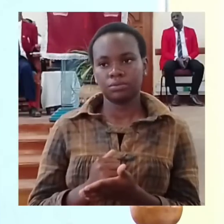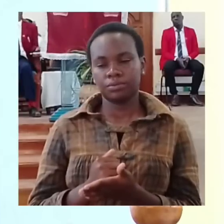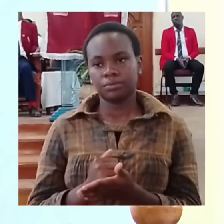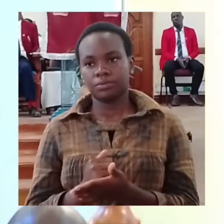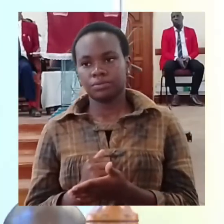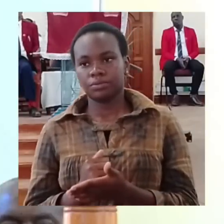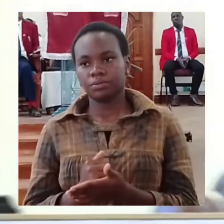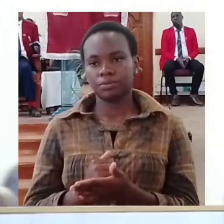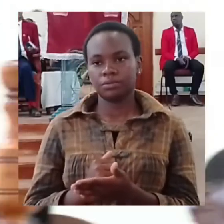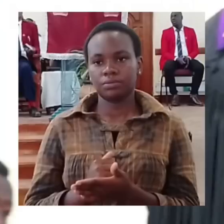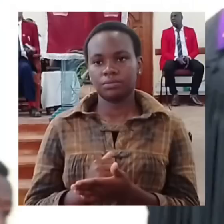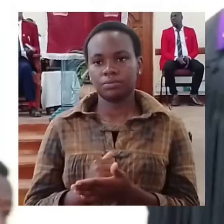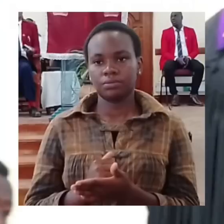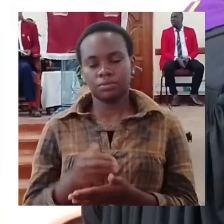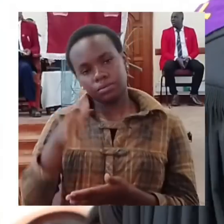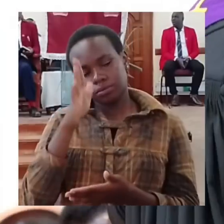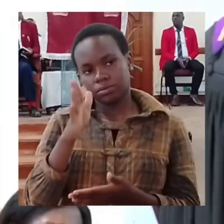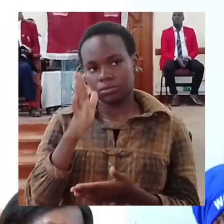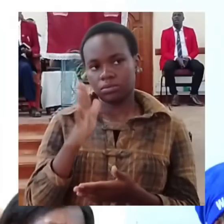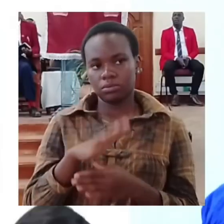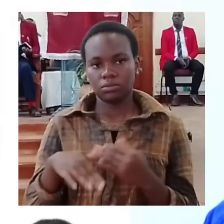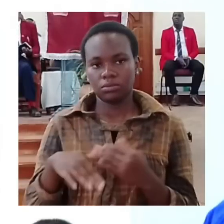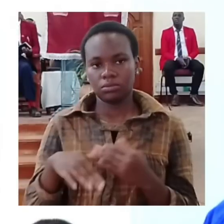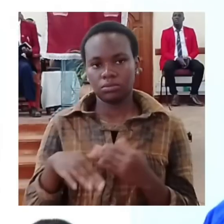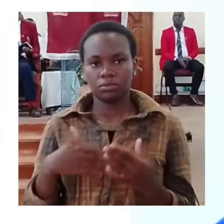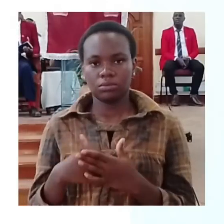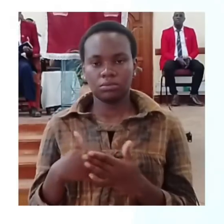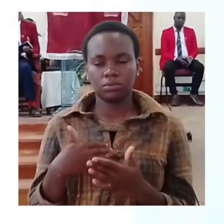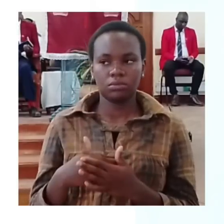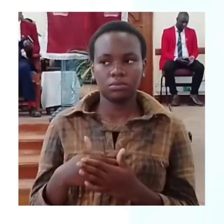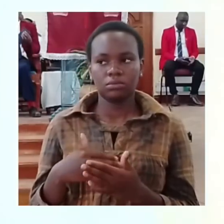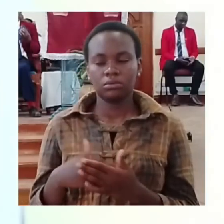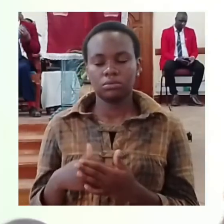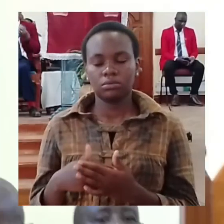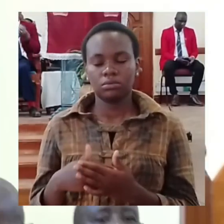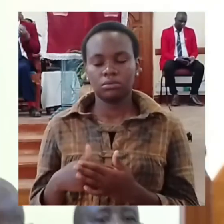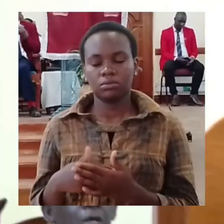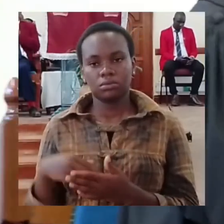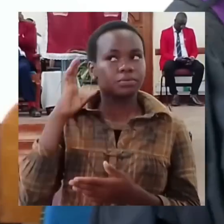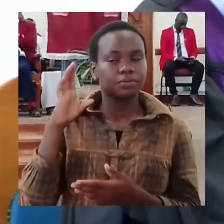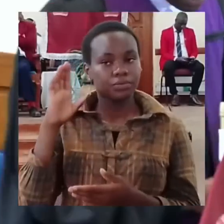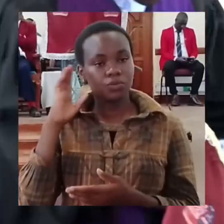Gocai Mwathani andũ othe maigue.